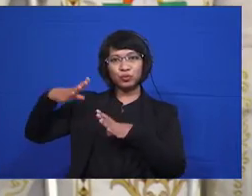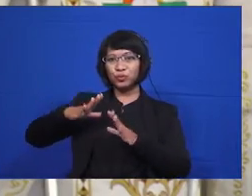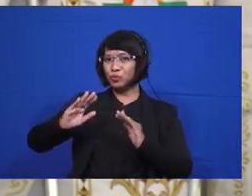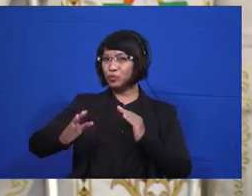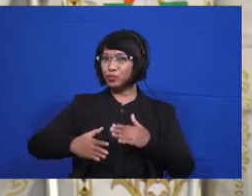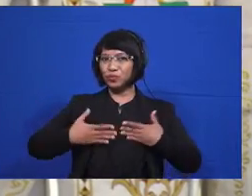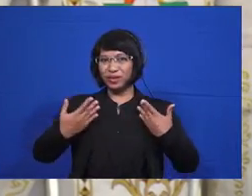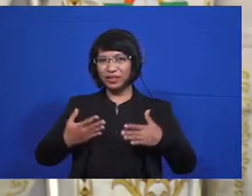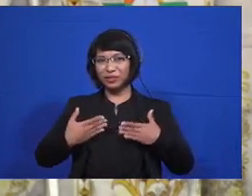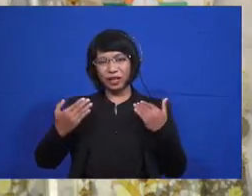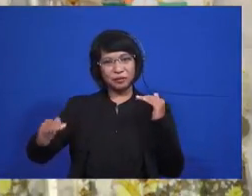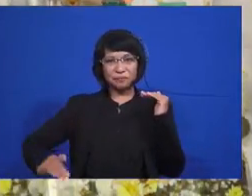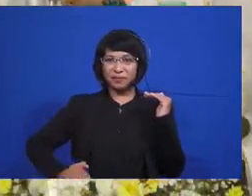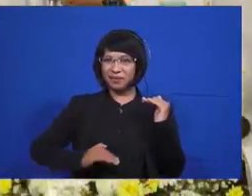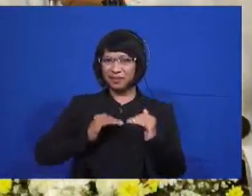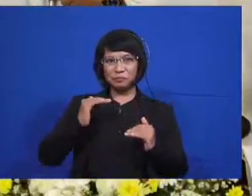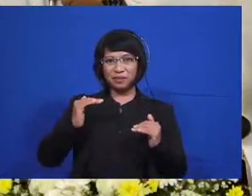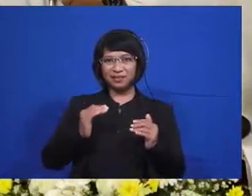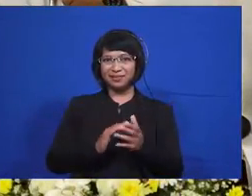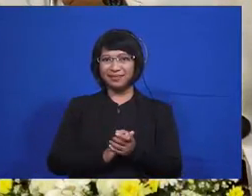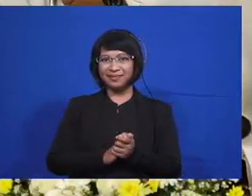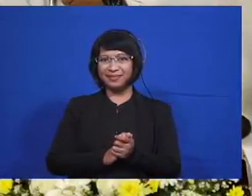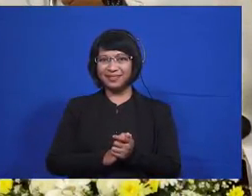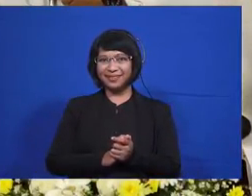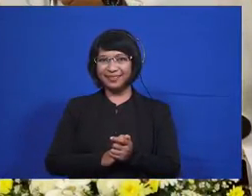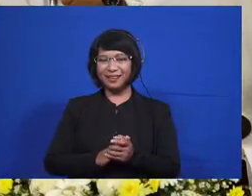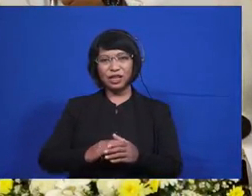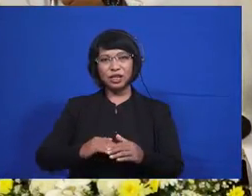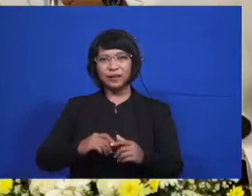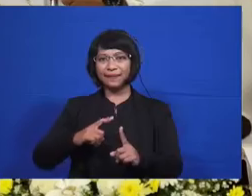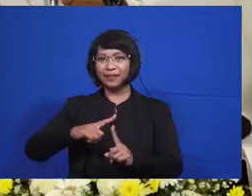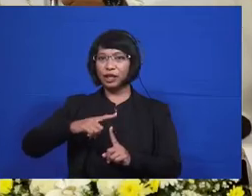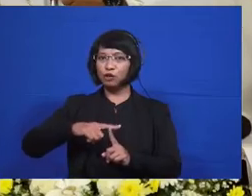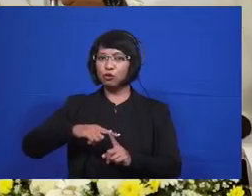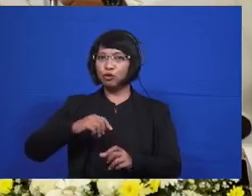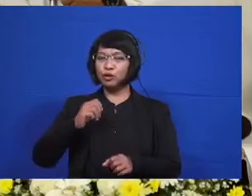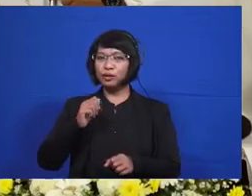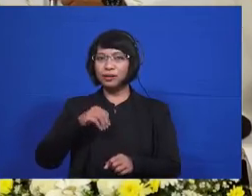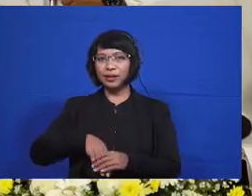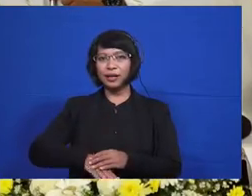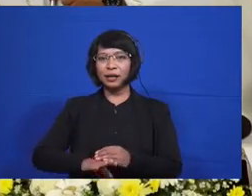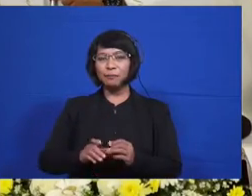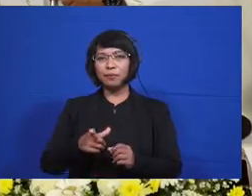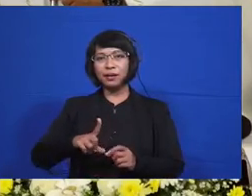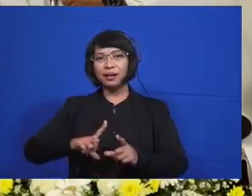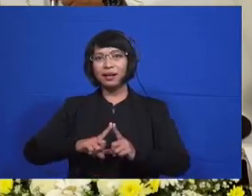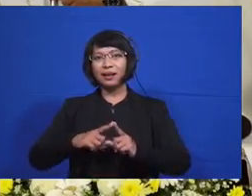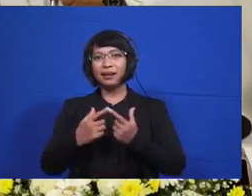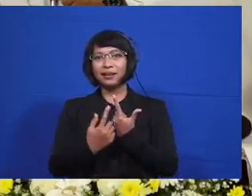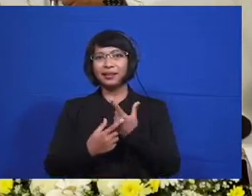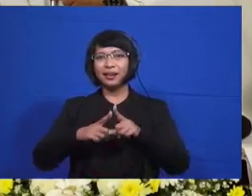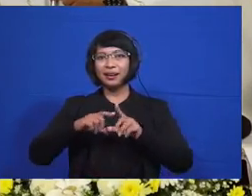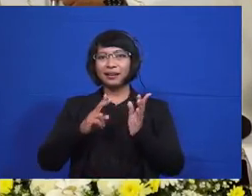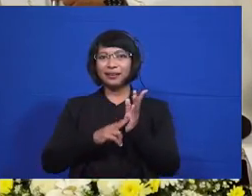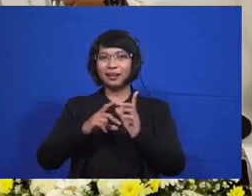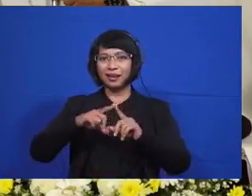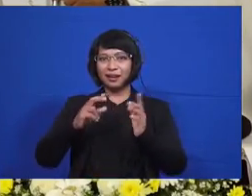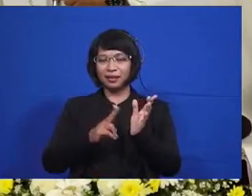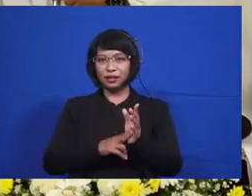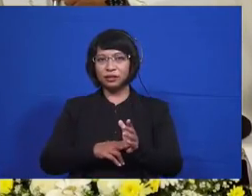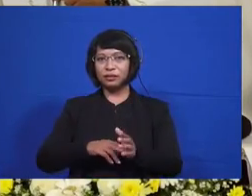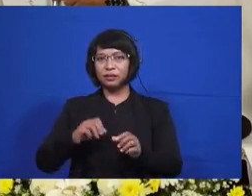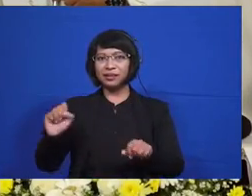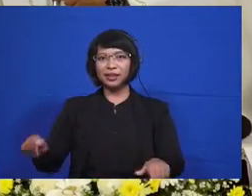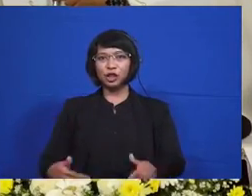kami. Berilah kami ketekunan dalam pelayanan sampai akhirnya boleh memasuki hidup abadi di surga